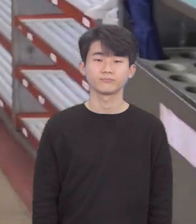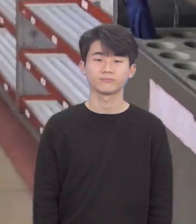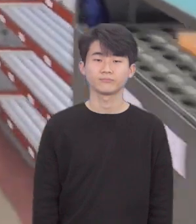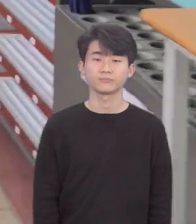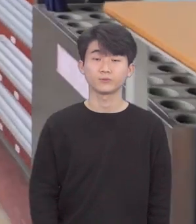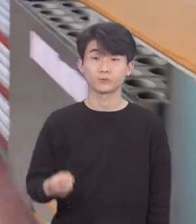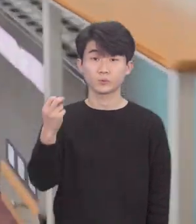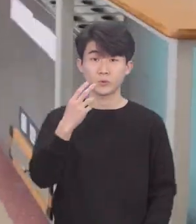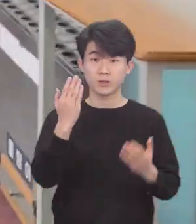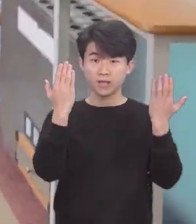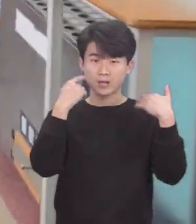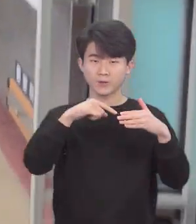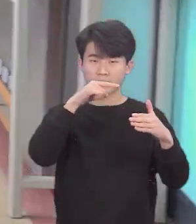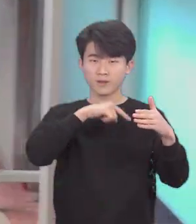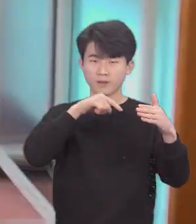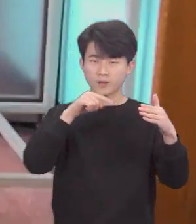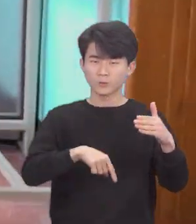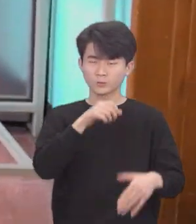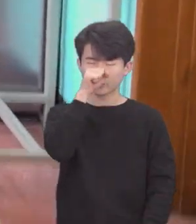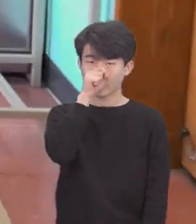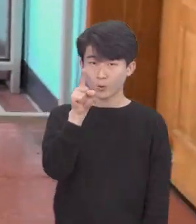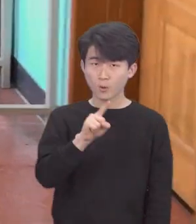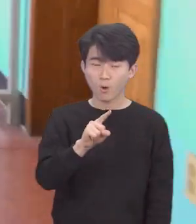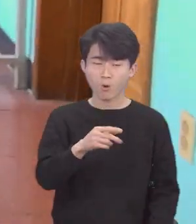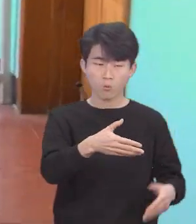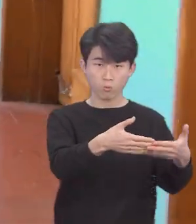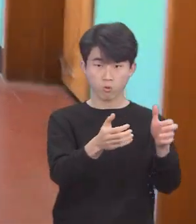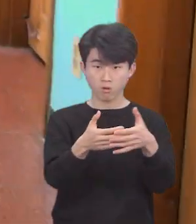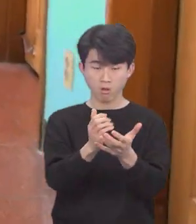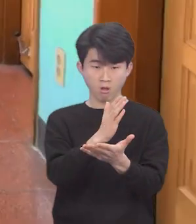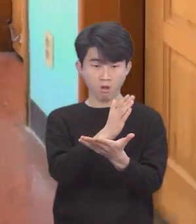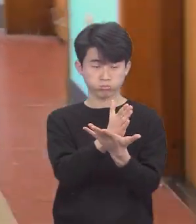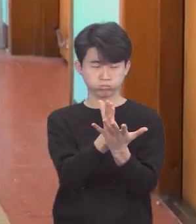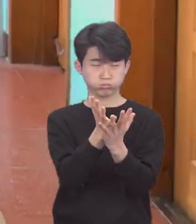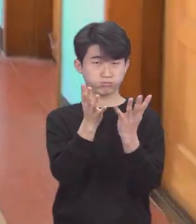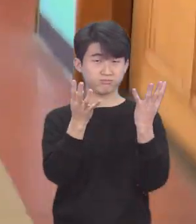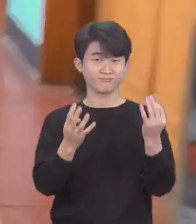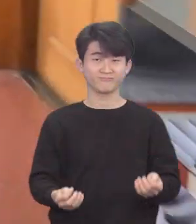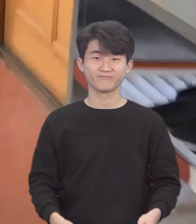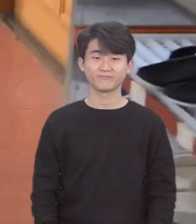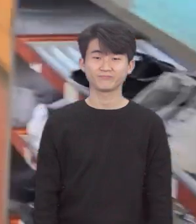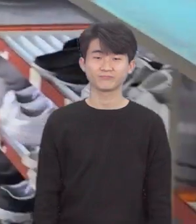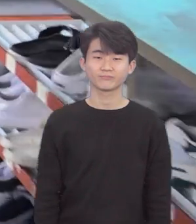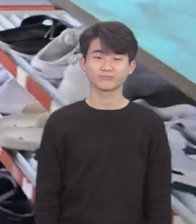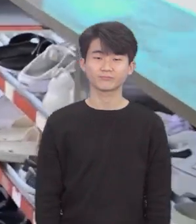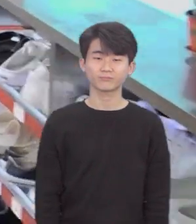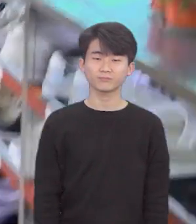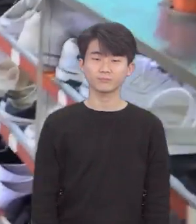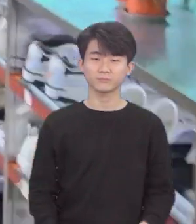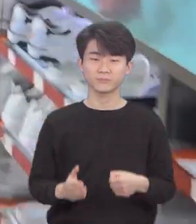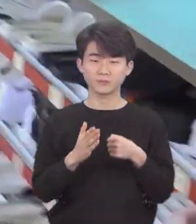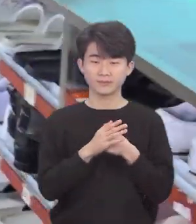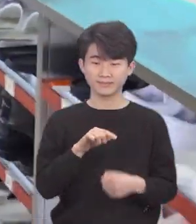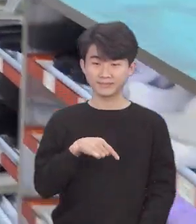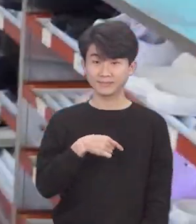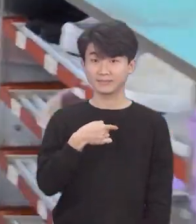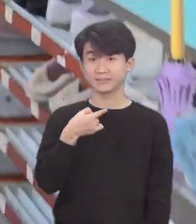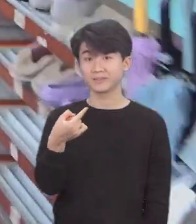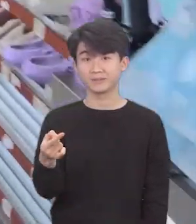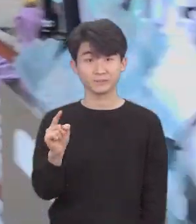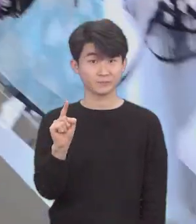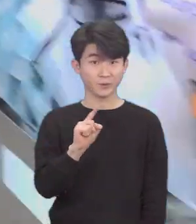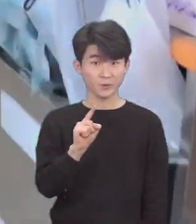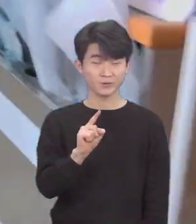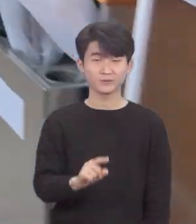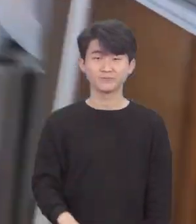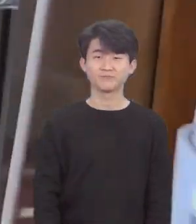또 우리 학교의 장점. 많은 동아리가 있다는 점. 맞지요. 그치? 그래서 우리가 지금 사격을